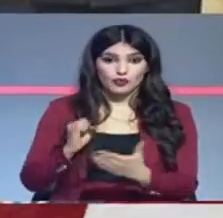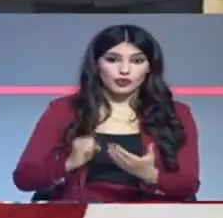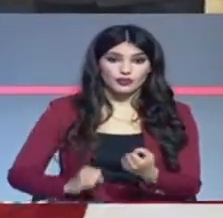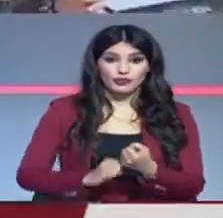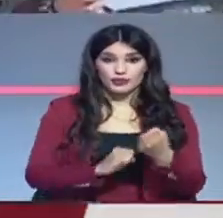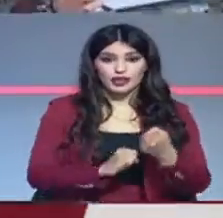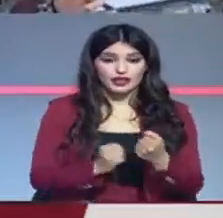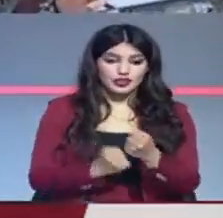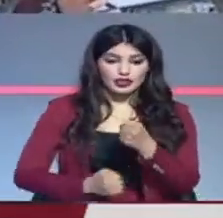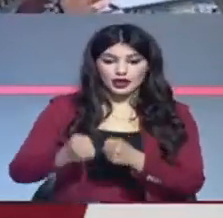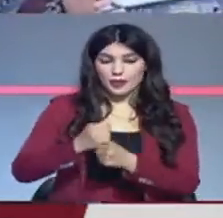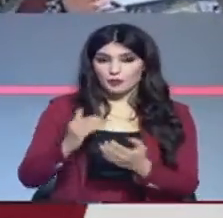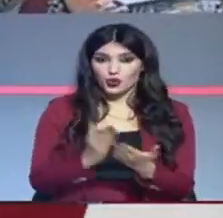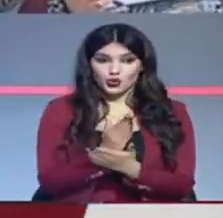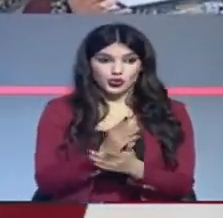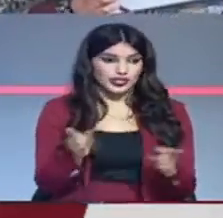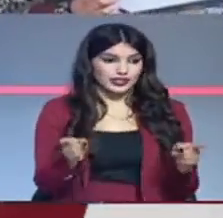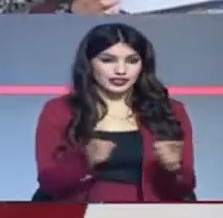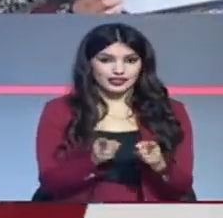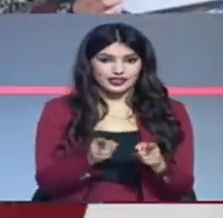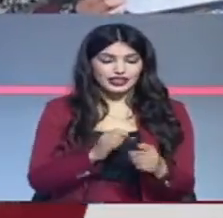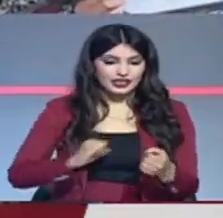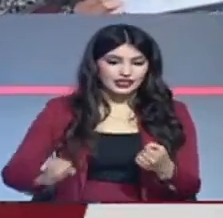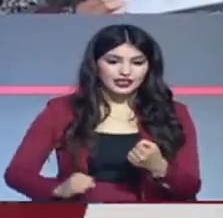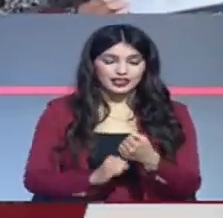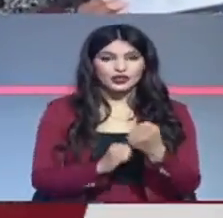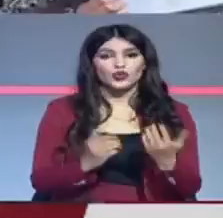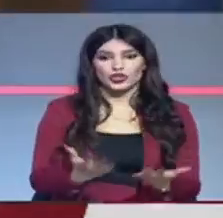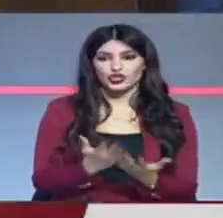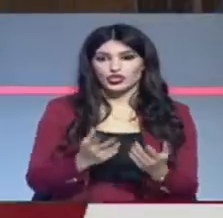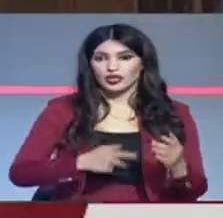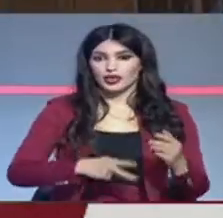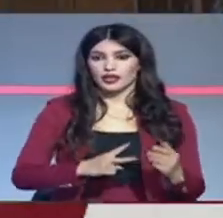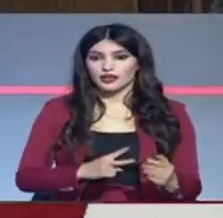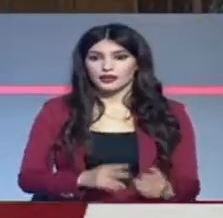في بعض مشاريع صبري تكون سندا حالهن